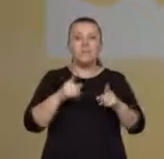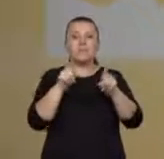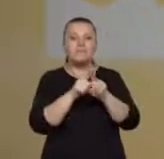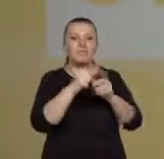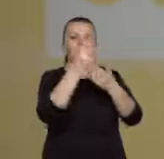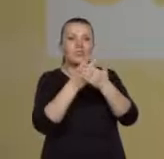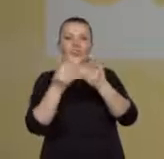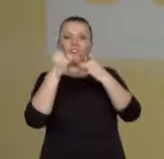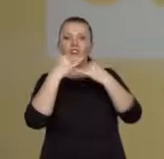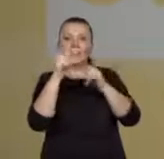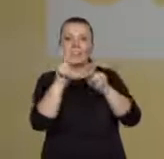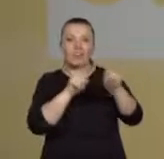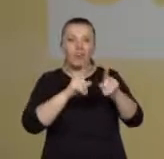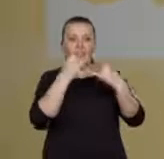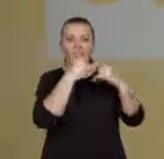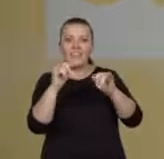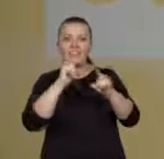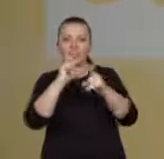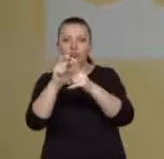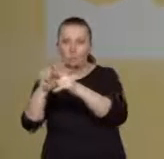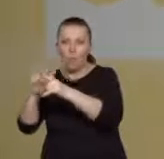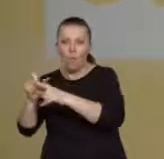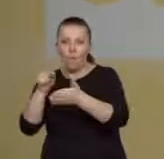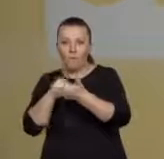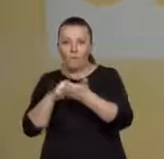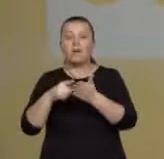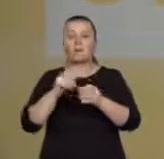znaczeniem innych czasowników operacyjnych, które zostały